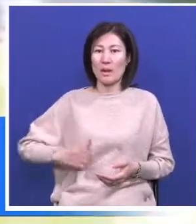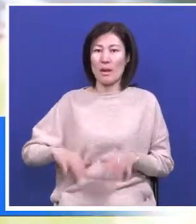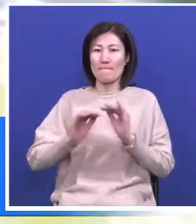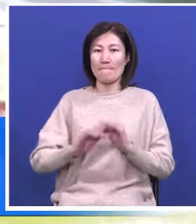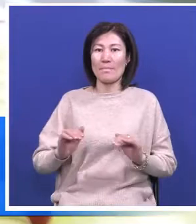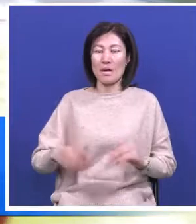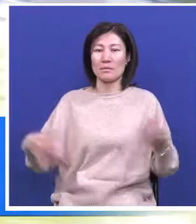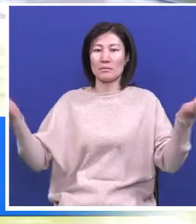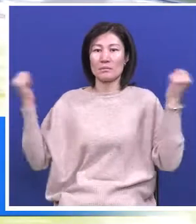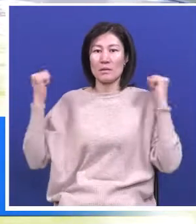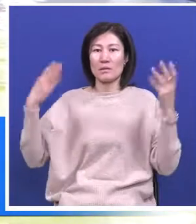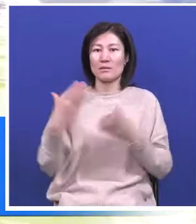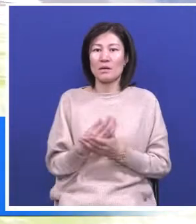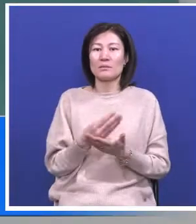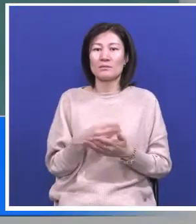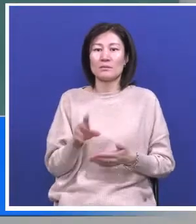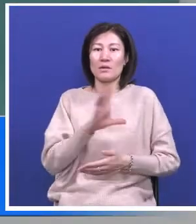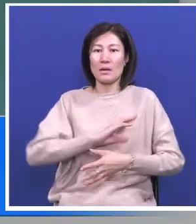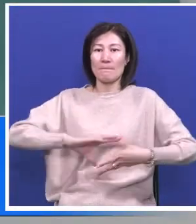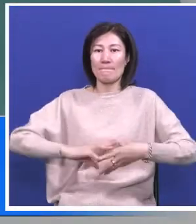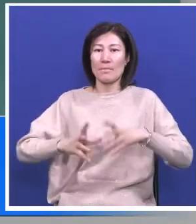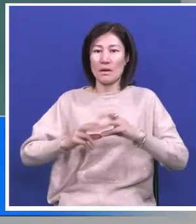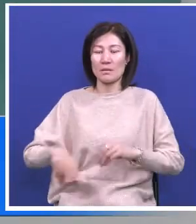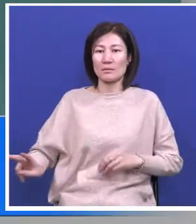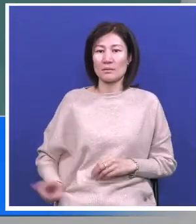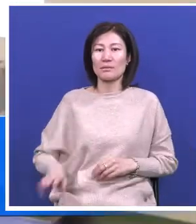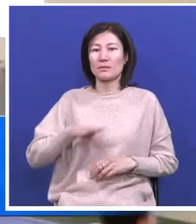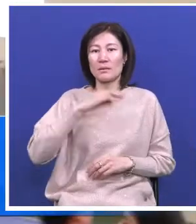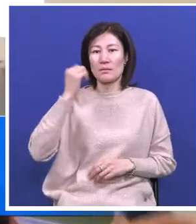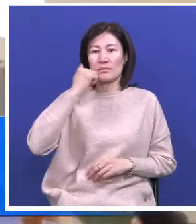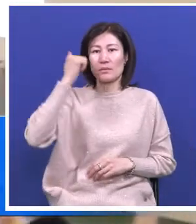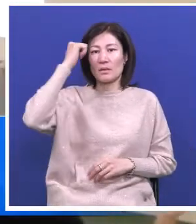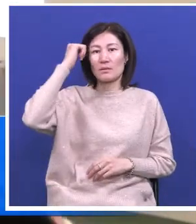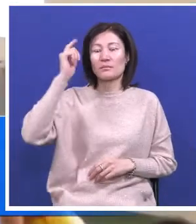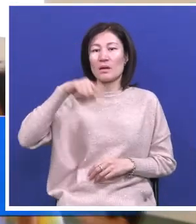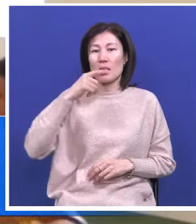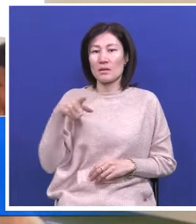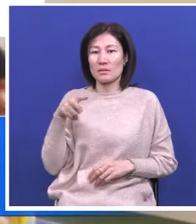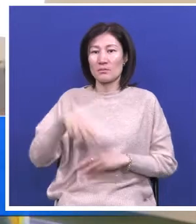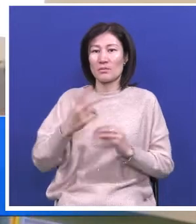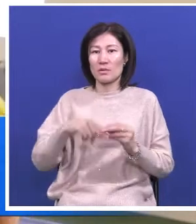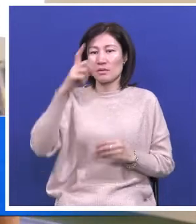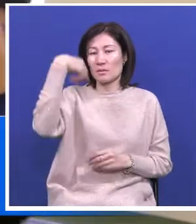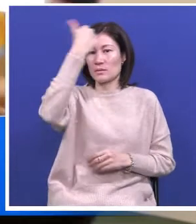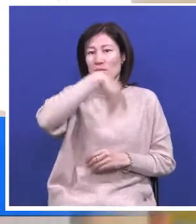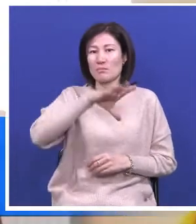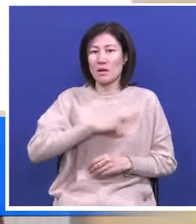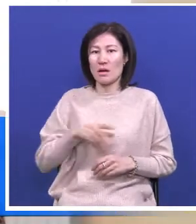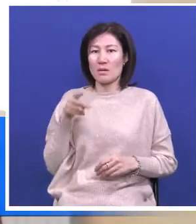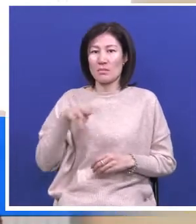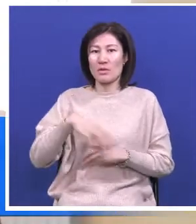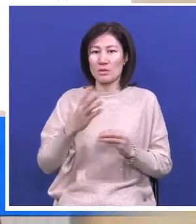балалар спортын қолдап, қаржыландырып отырған басшылыққа алғысын білдірді. Осы залымыз 2018 мен 2019 аралығында бітіп,